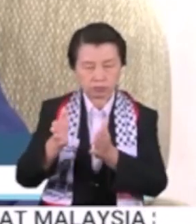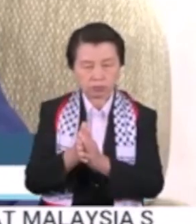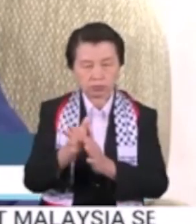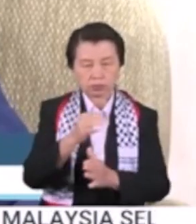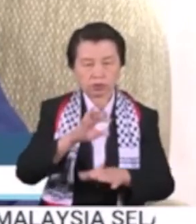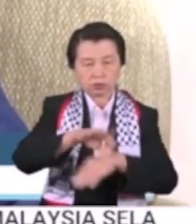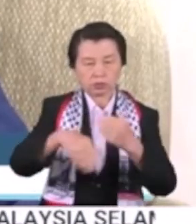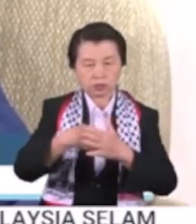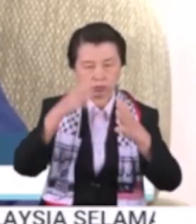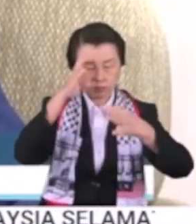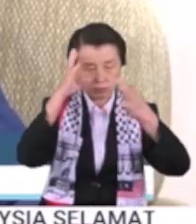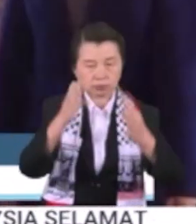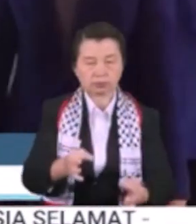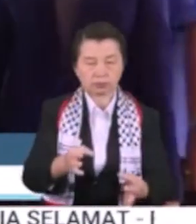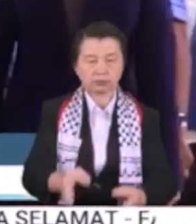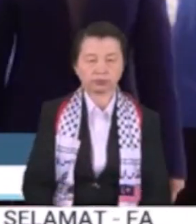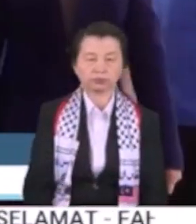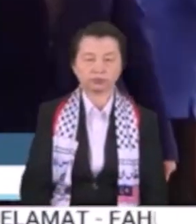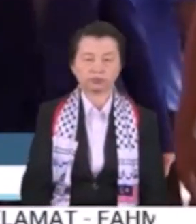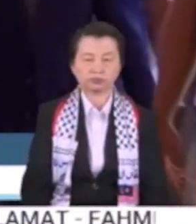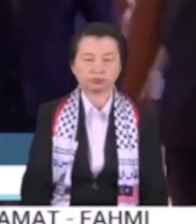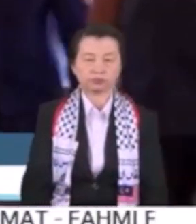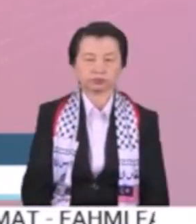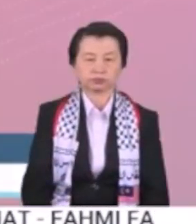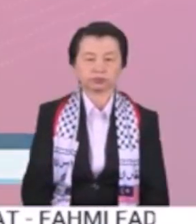semua keputusan.